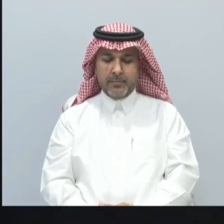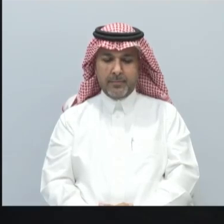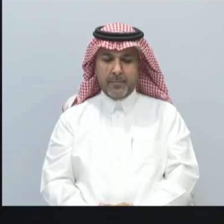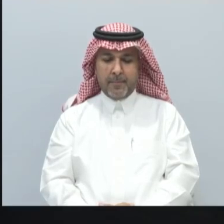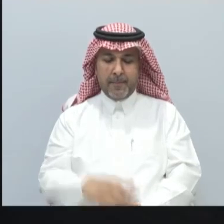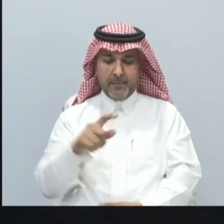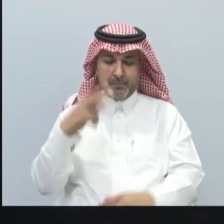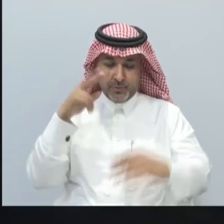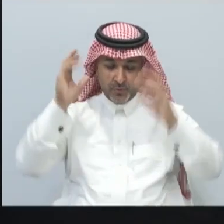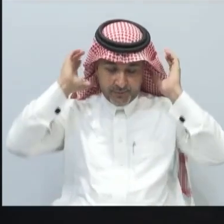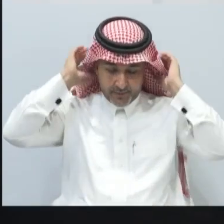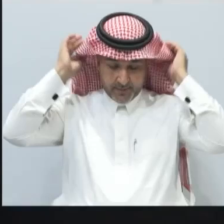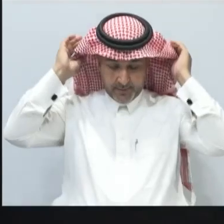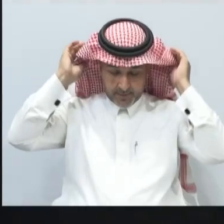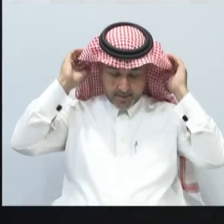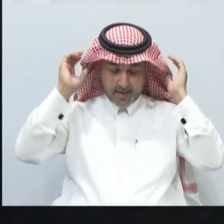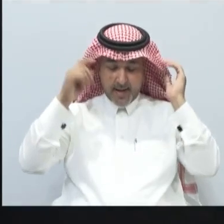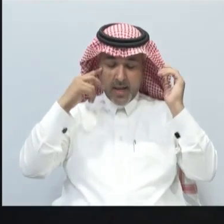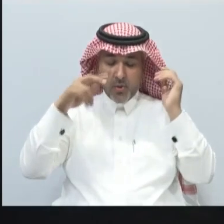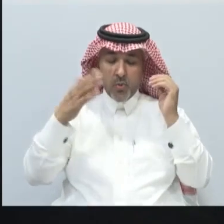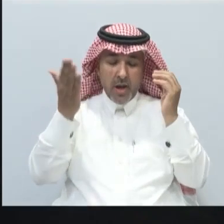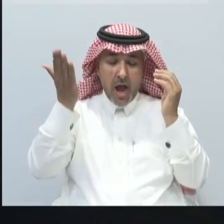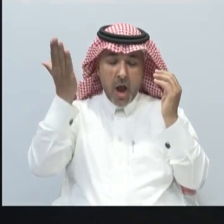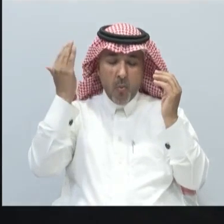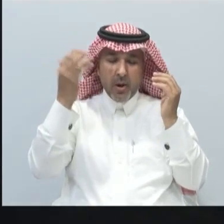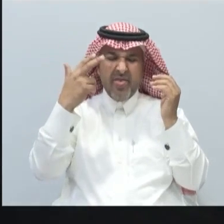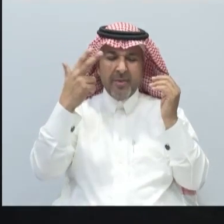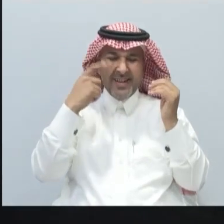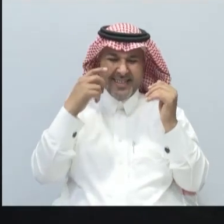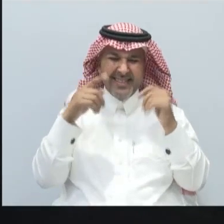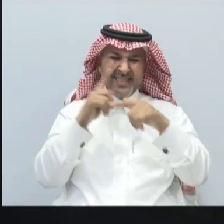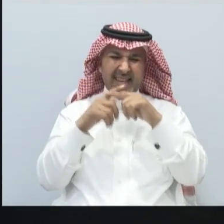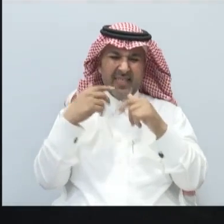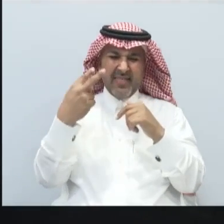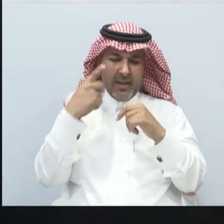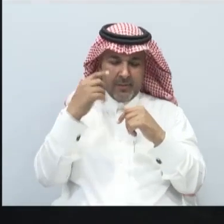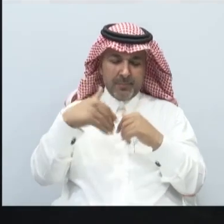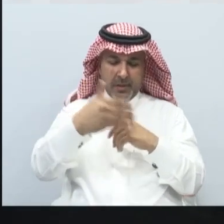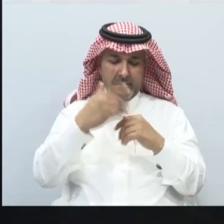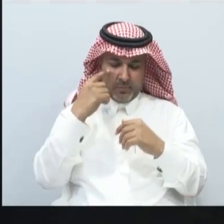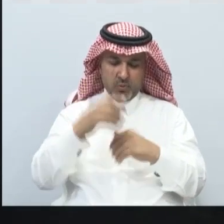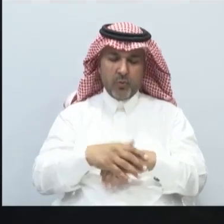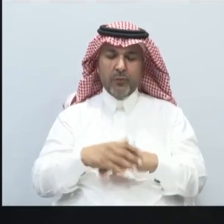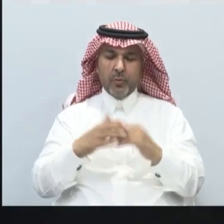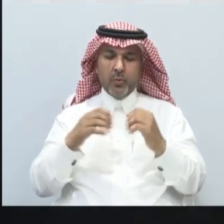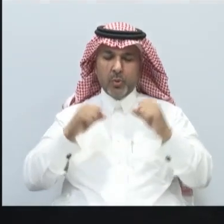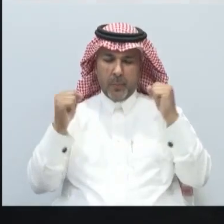عليهم ثنتين اللي هم داله النمو الاسي وداله الاضمحلال الاسيو في درس قادم ان شاء الله حنتكلم عن لغه هنزيد ايضا دالتين